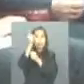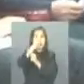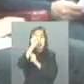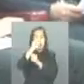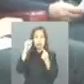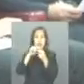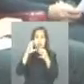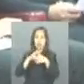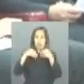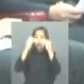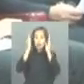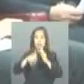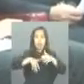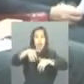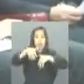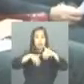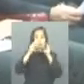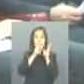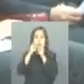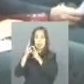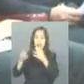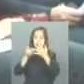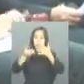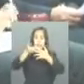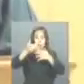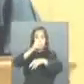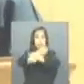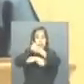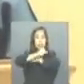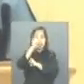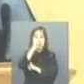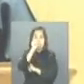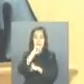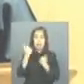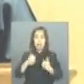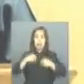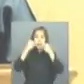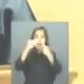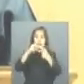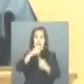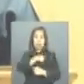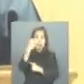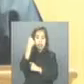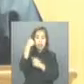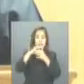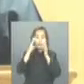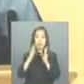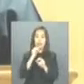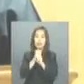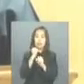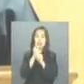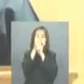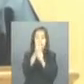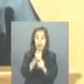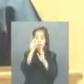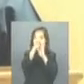มีความเข้าใจขั้นตอนการปฏิบัติที่ชัดเจนขึ้นและเพิ่มความมั่นใจในการปฏิบัติหน้าที่ตามกฎหมายโด